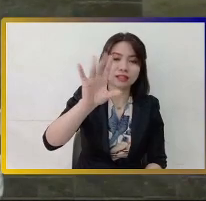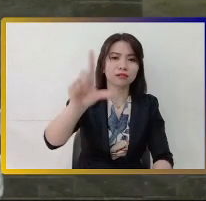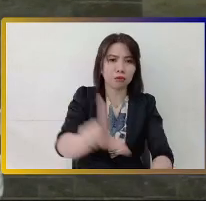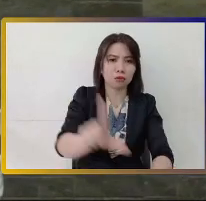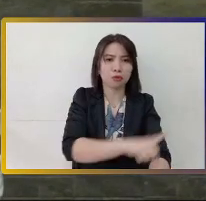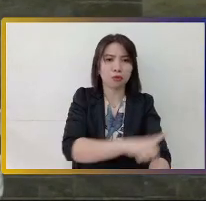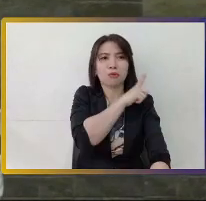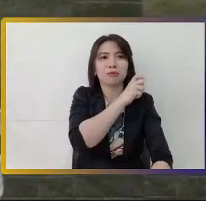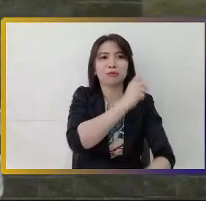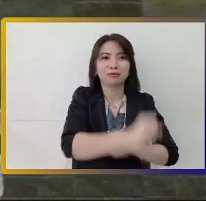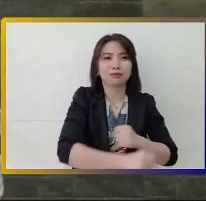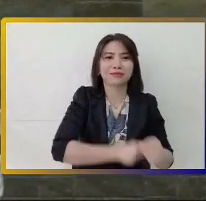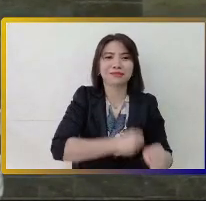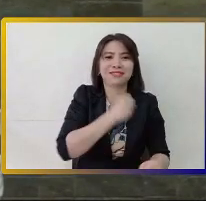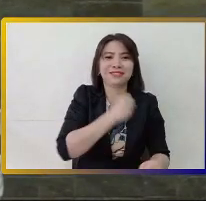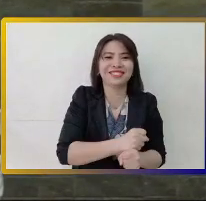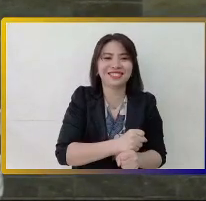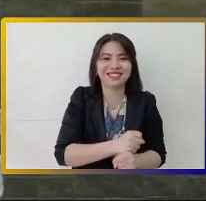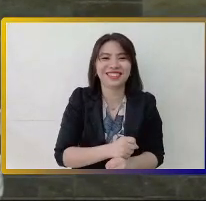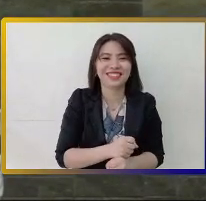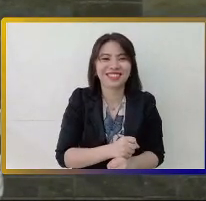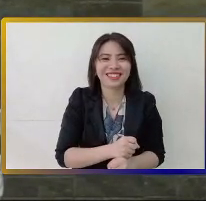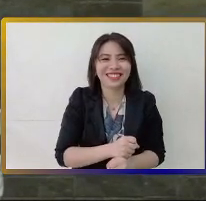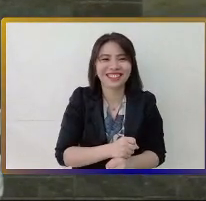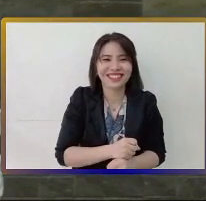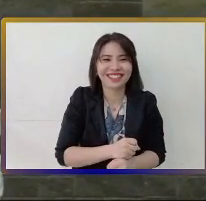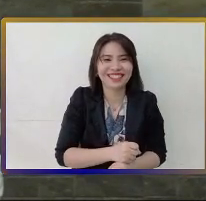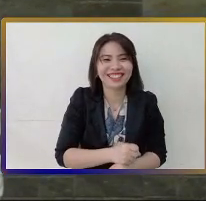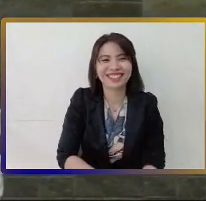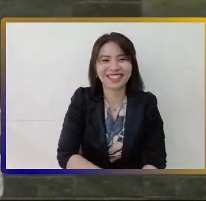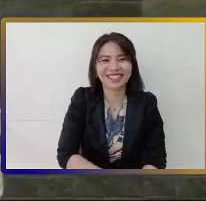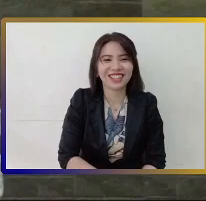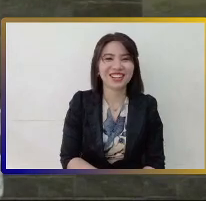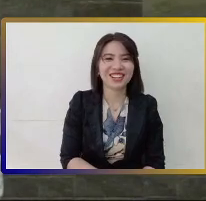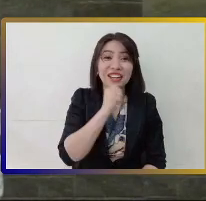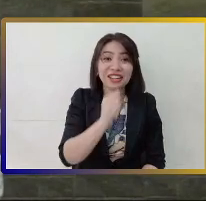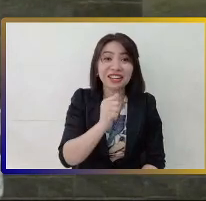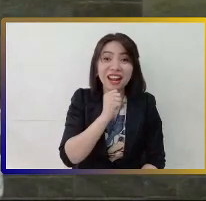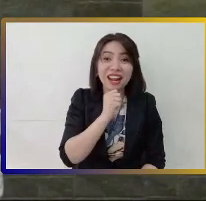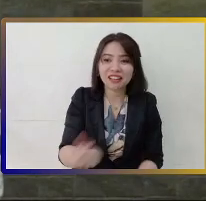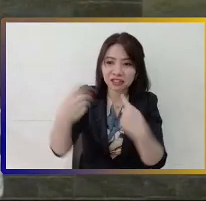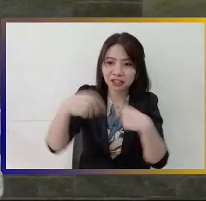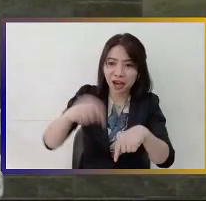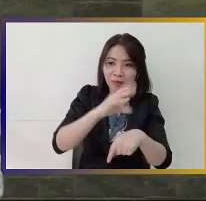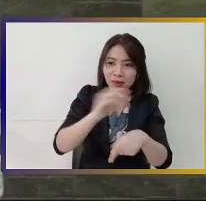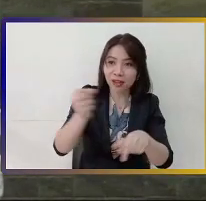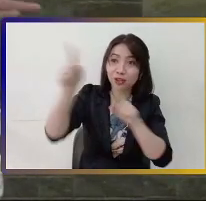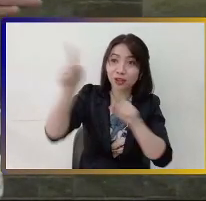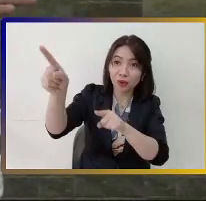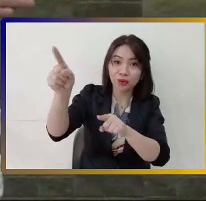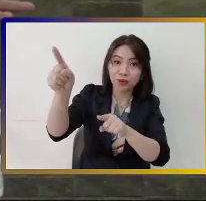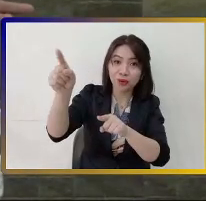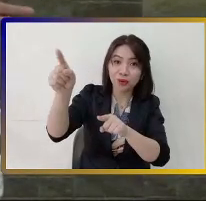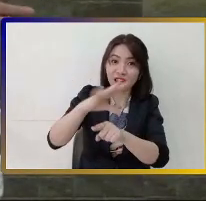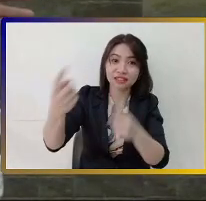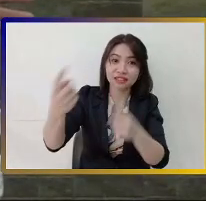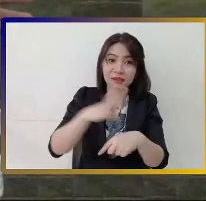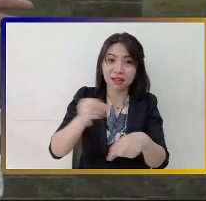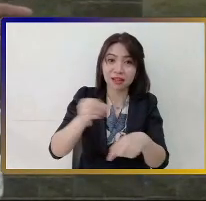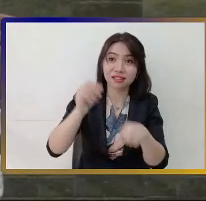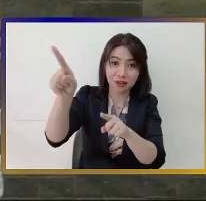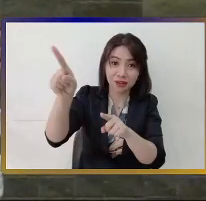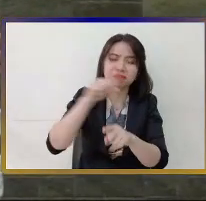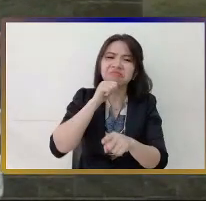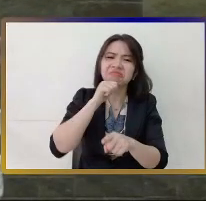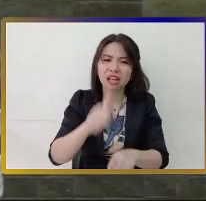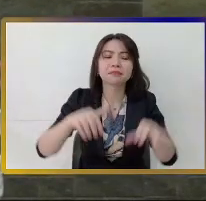kanya. Hindi pa alis-alis. No, okay lang sana kung palis-alis kasi paminsan-minsan, ang tawag ho dun, mga kapatid,